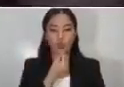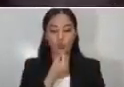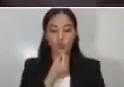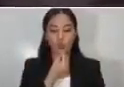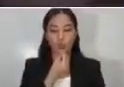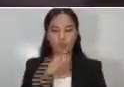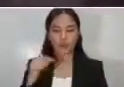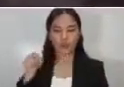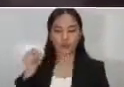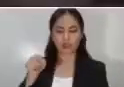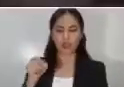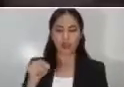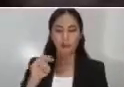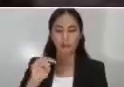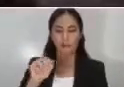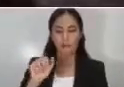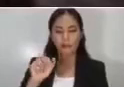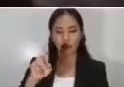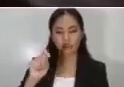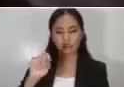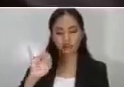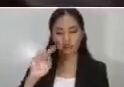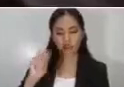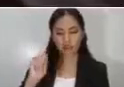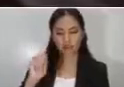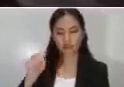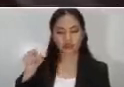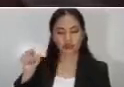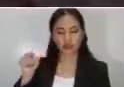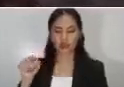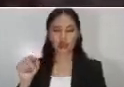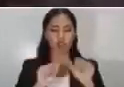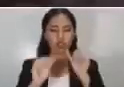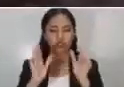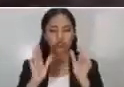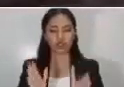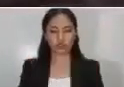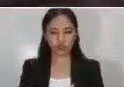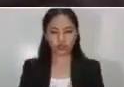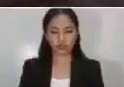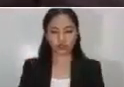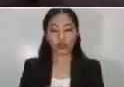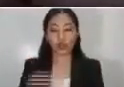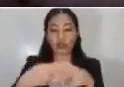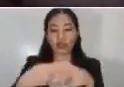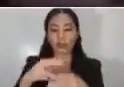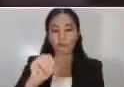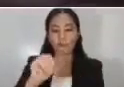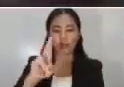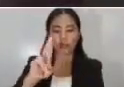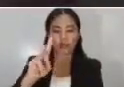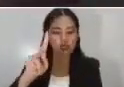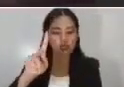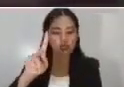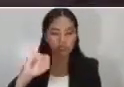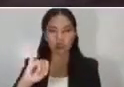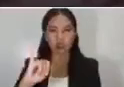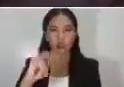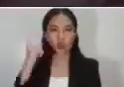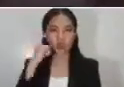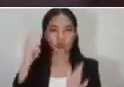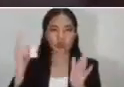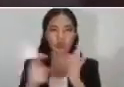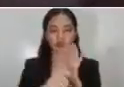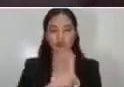satellite image ng PAGASA, wala pa rin po tayong nakikitang namumuong sama ng panahon sa loob at sa labas ng Philippine Area of Responsibilities. Tanging